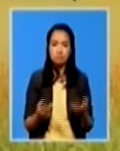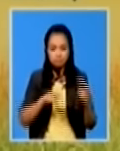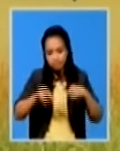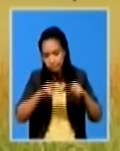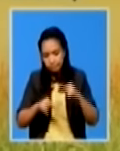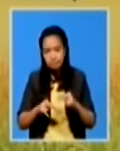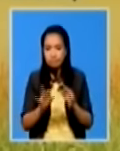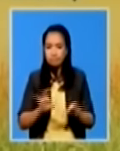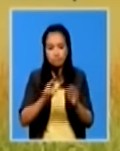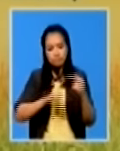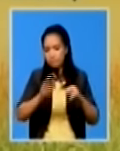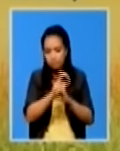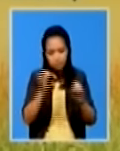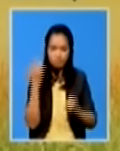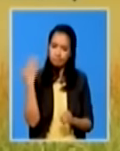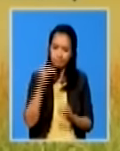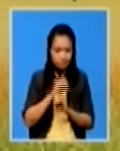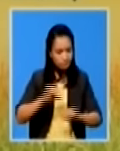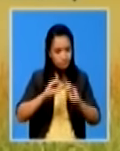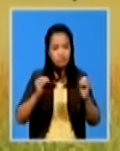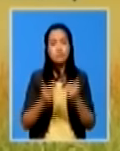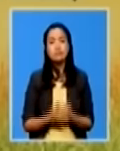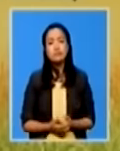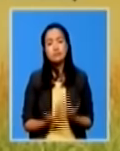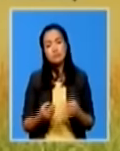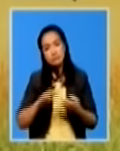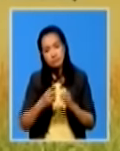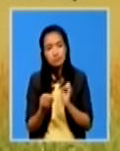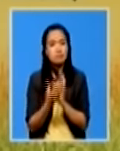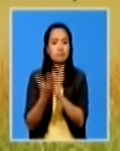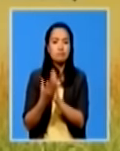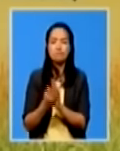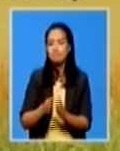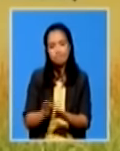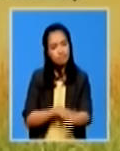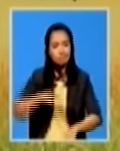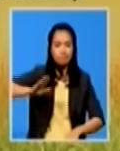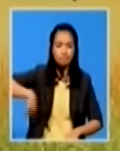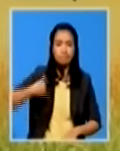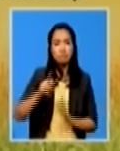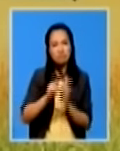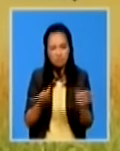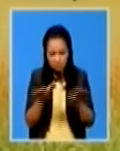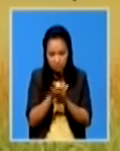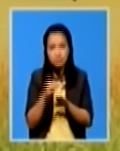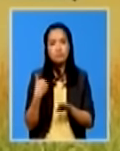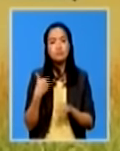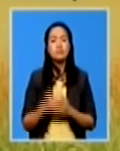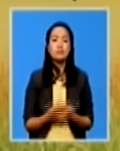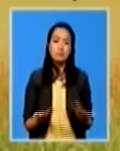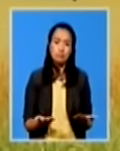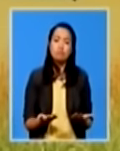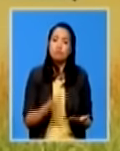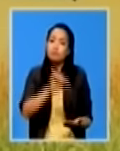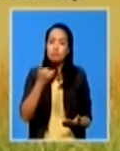สอบตามความจำเป็นเลยนะครับตามห่วงเวลาที่ผ่านมามันก็มีผลที่ทำให้หลายอย่างล่าช้าบางกฎหมายซ้ำซ้อนกันบางครั้งก็ไม่